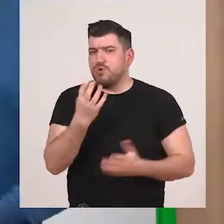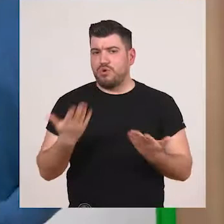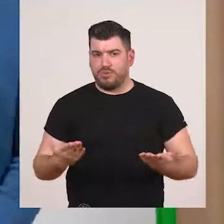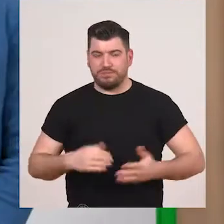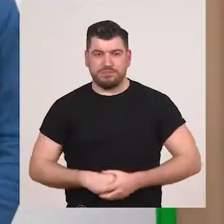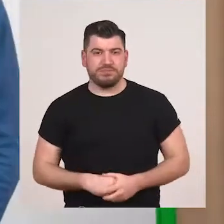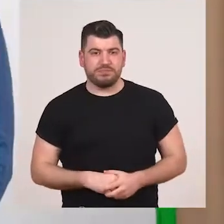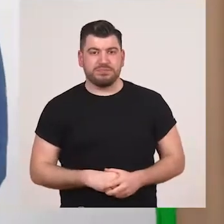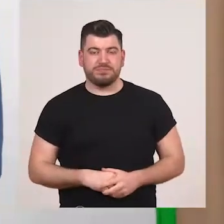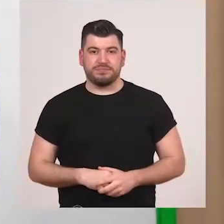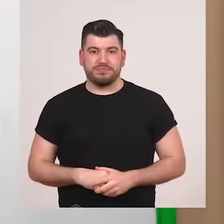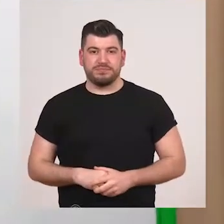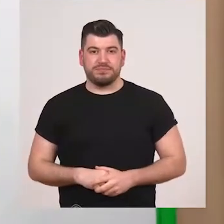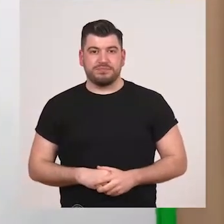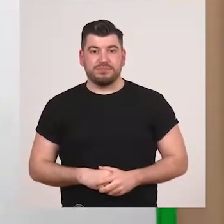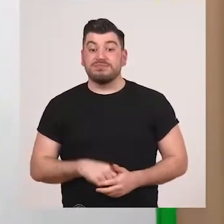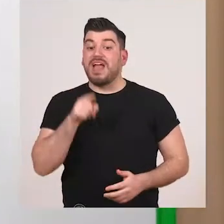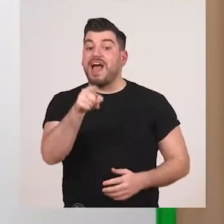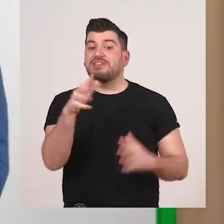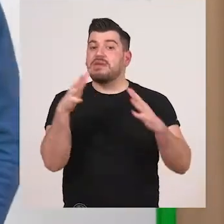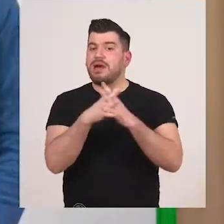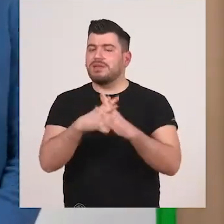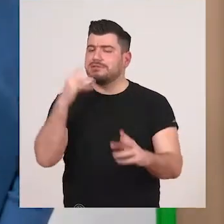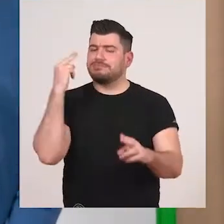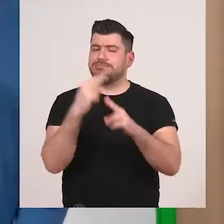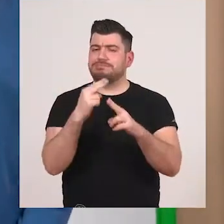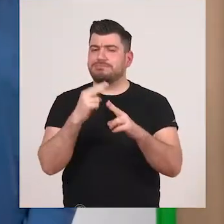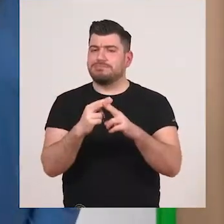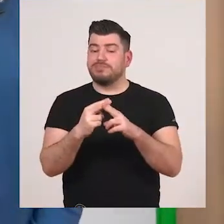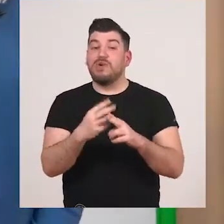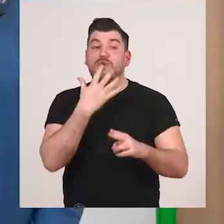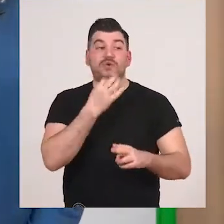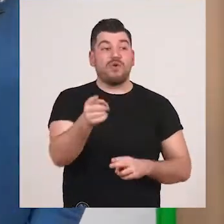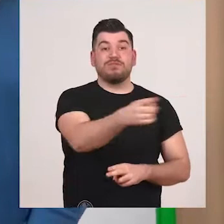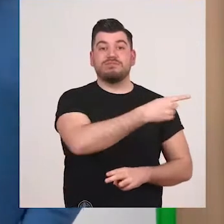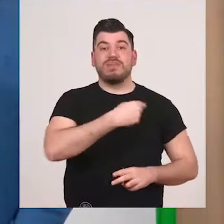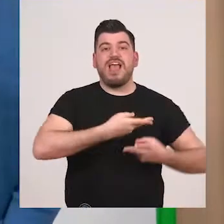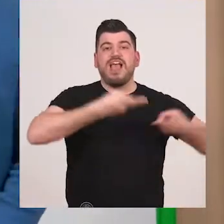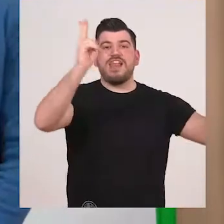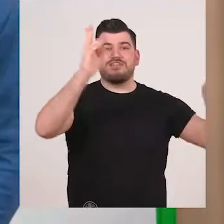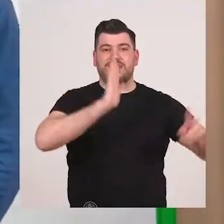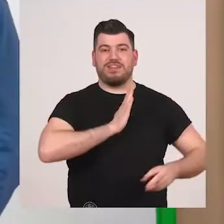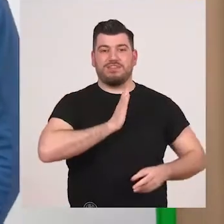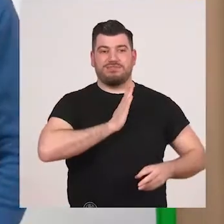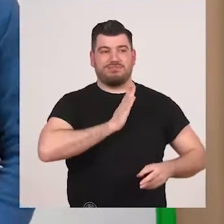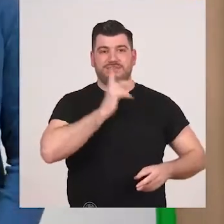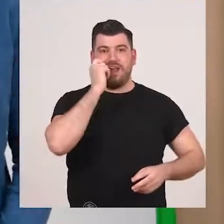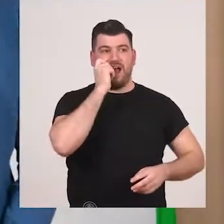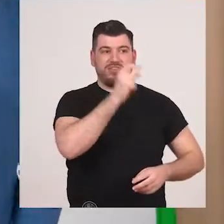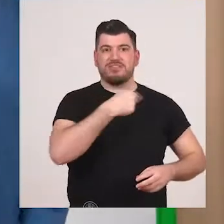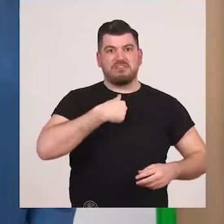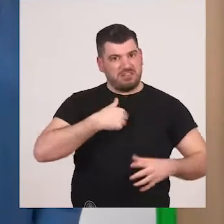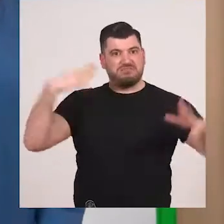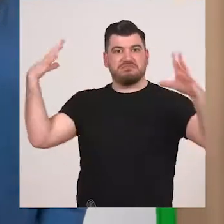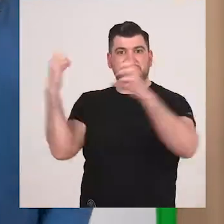Είναι μία από τις πιο σημαντικές γιατί για πρώτη φορά ελεύθεροι άνδρες νίκησαν υποταγμένους σε ένα